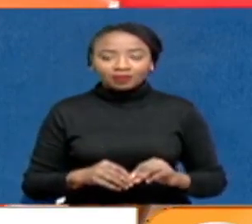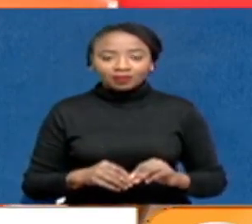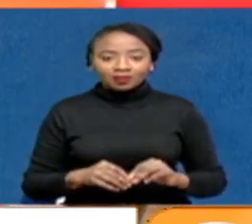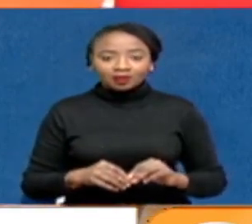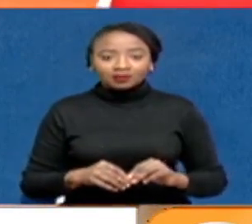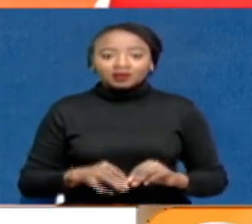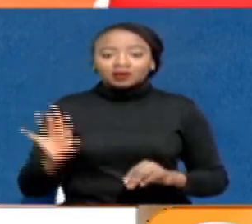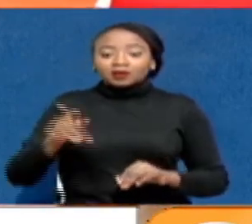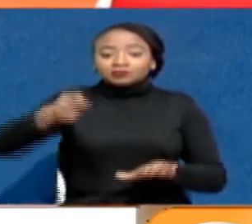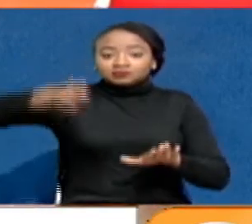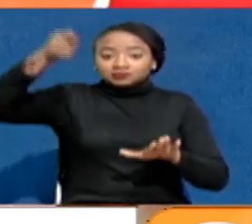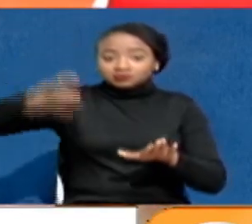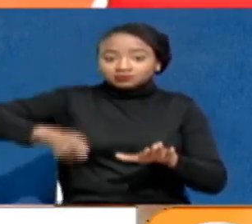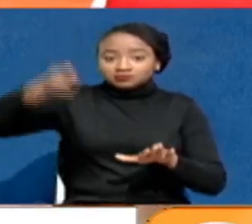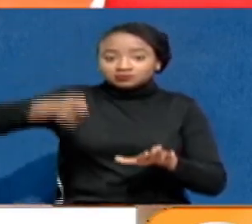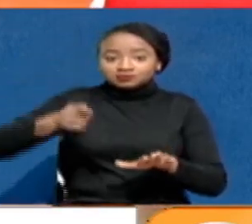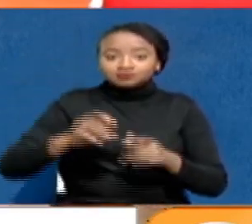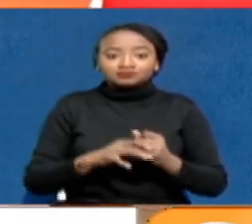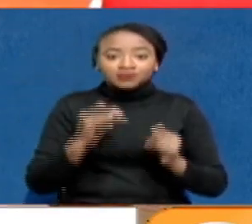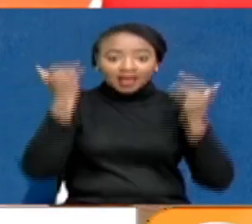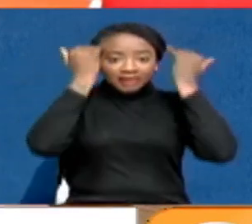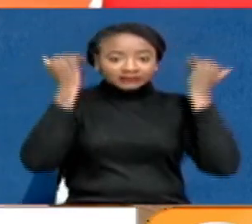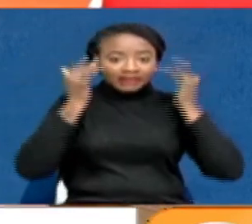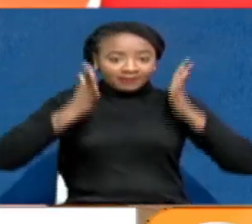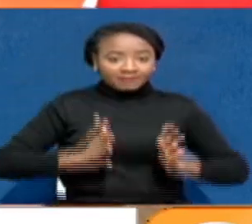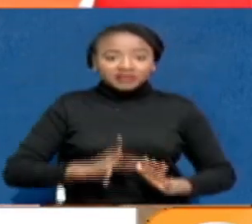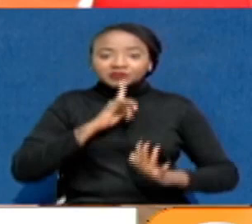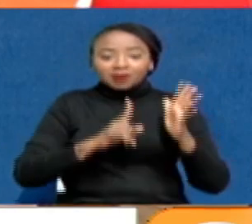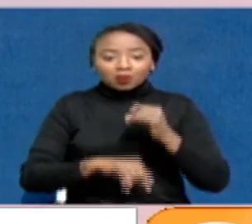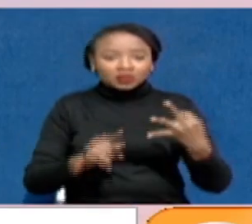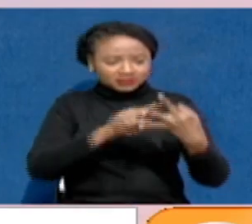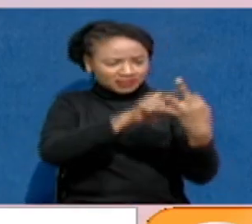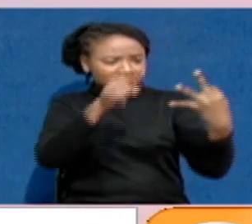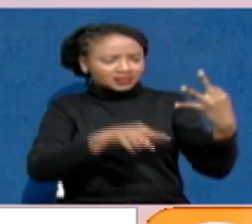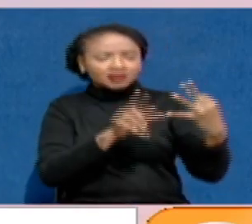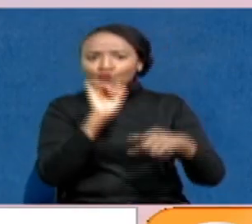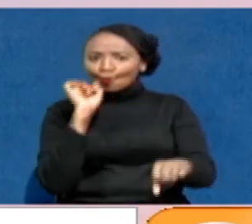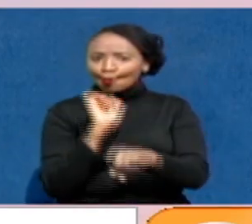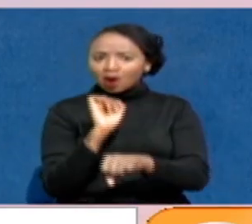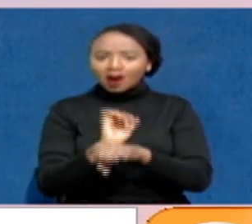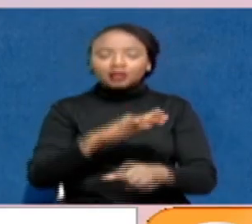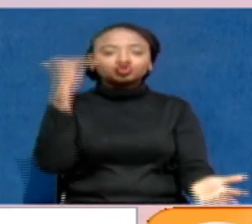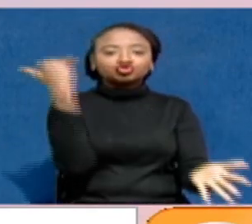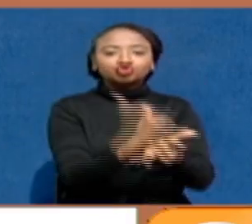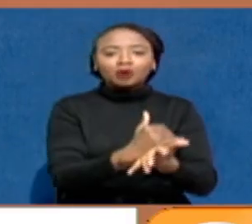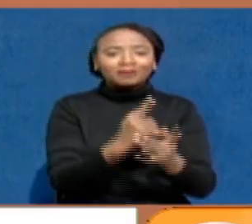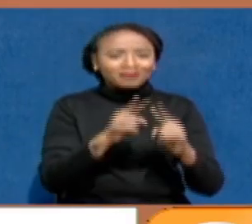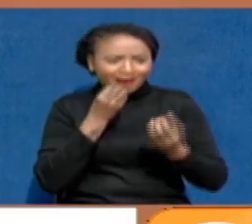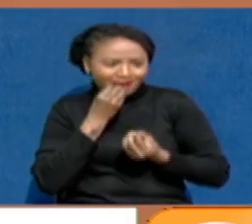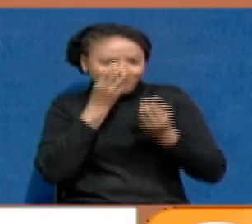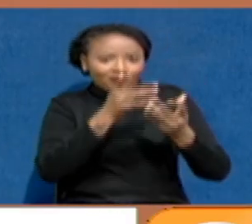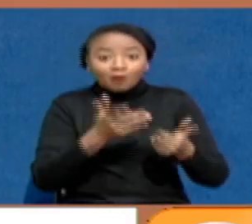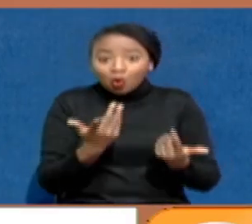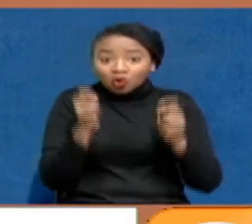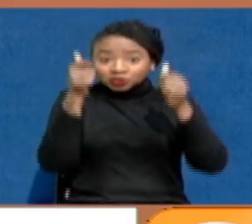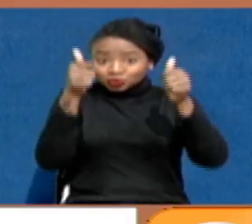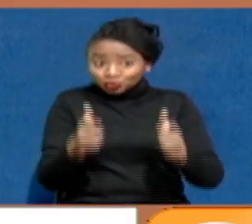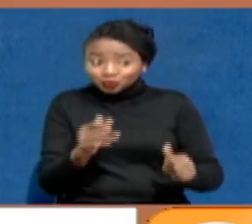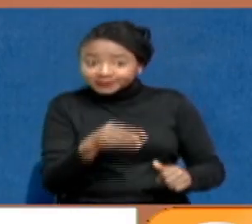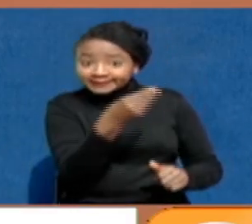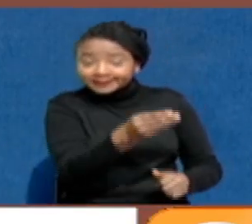Kwenye uamuzi huu, jaji Wasilwa amesema kuwa kazi ya watatu hao ilisitishwa ghafla licha ya